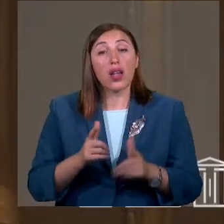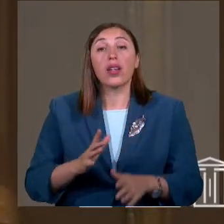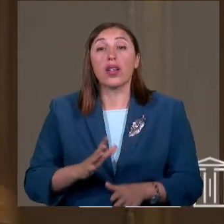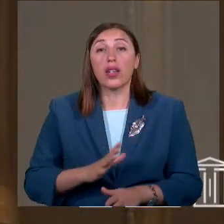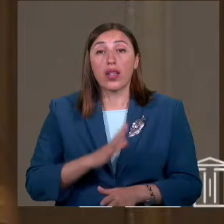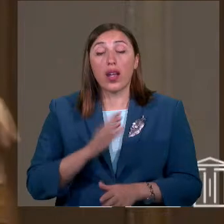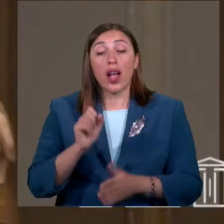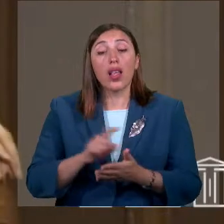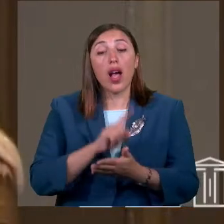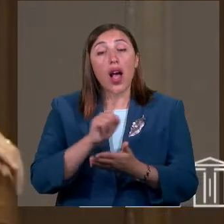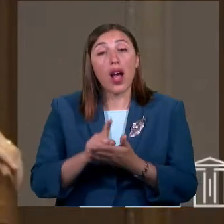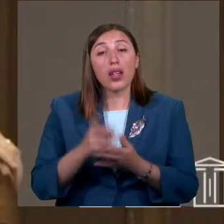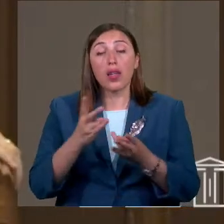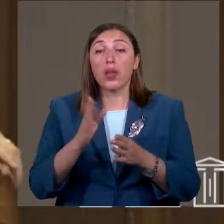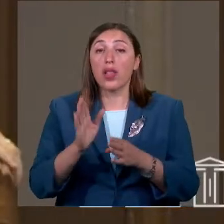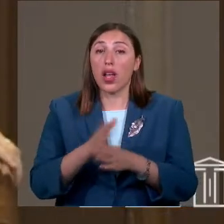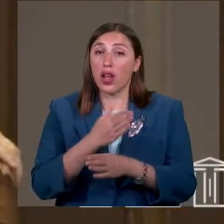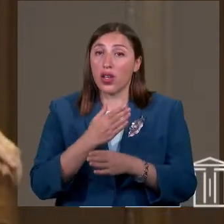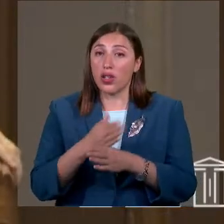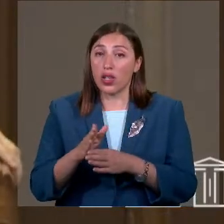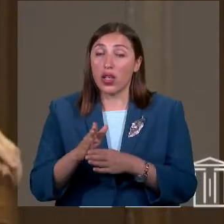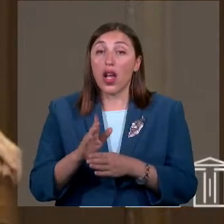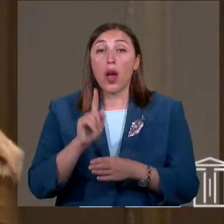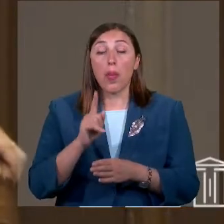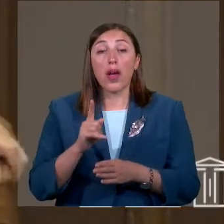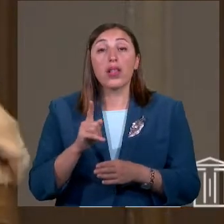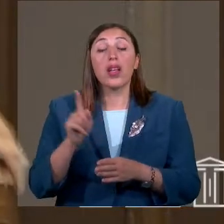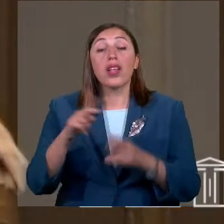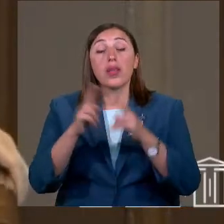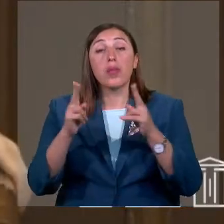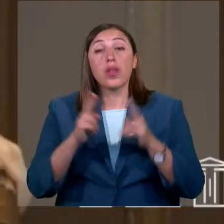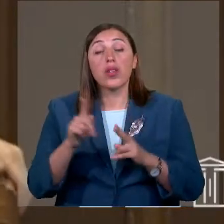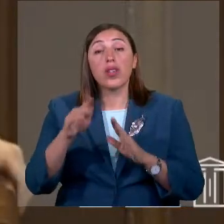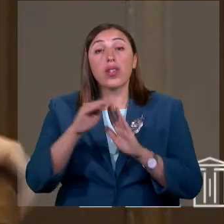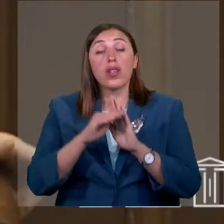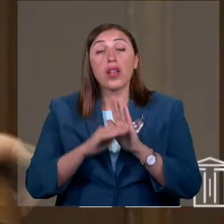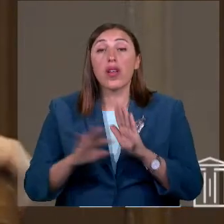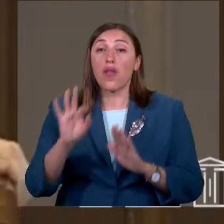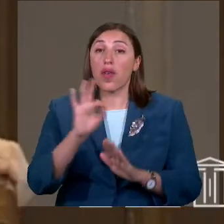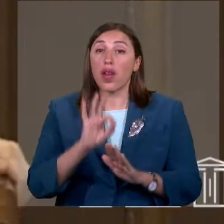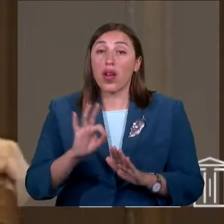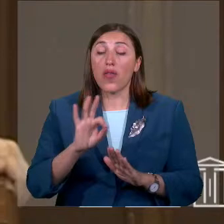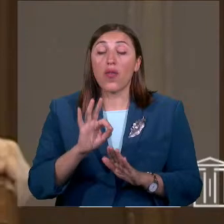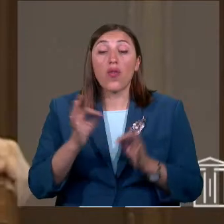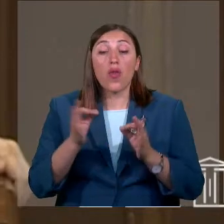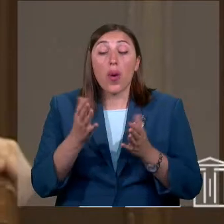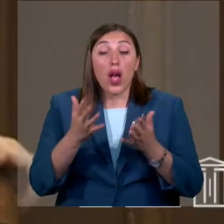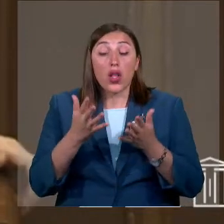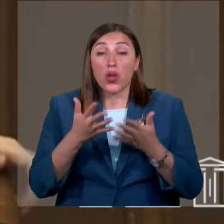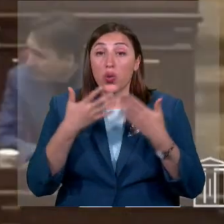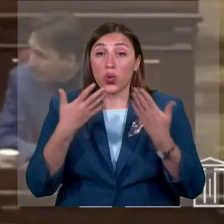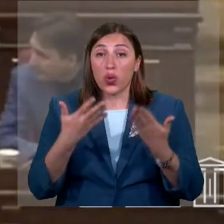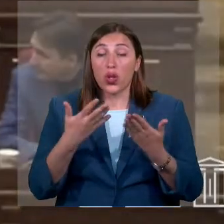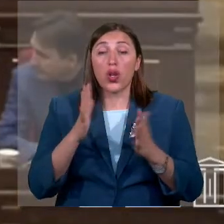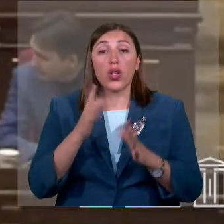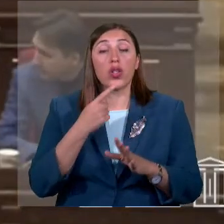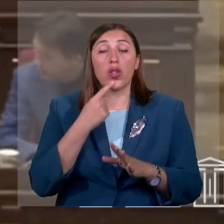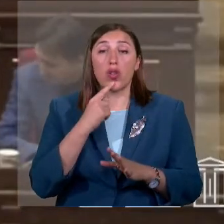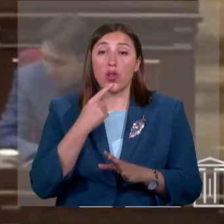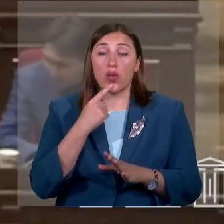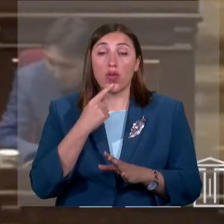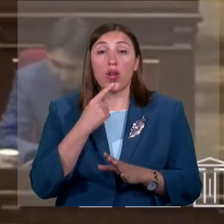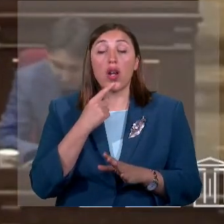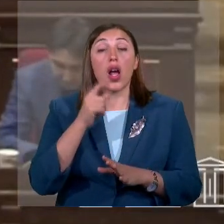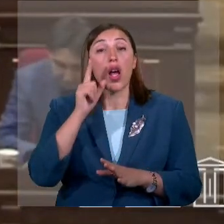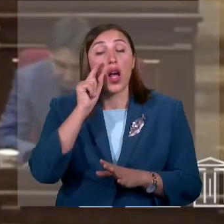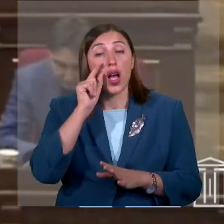որ հարցերը տարանջատվեն, բայց երբ որ միջազգային մեխանիզմի վերաբերյալ որևէ հստակություն չկա, ապա դա դժվարացնում է